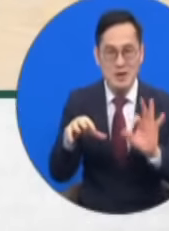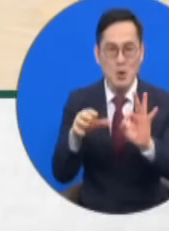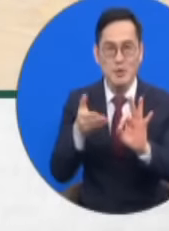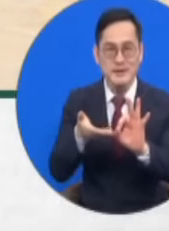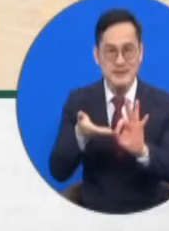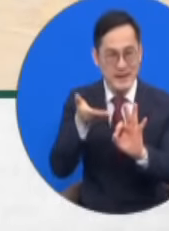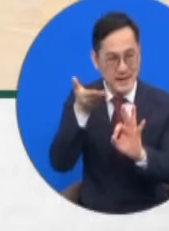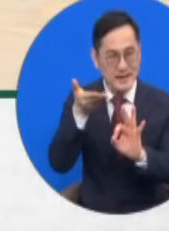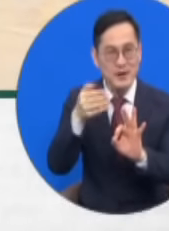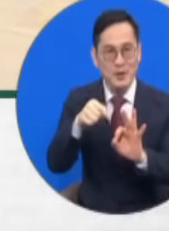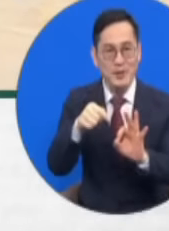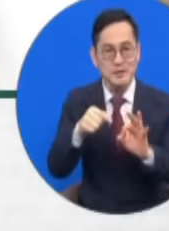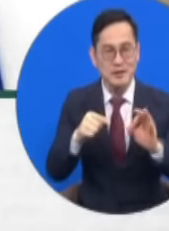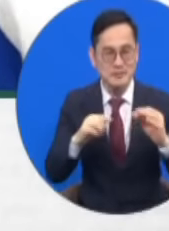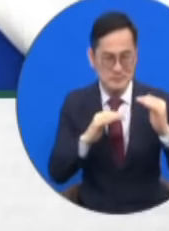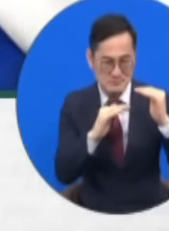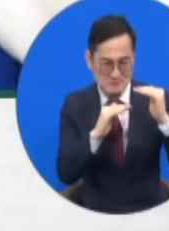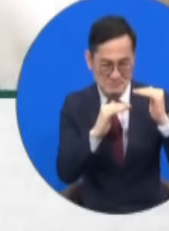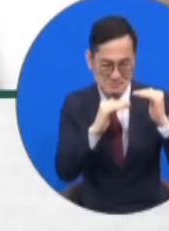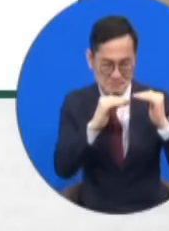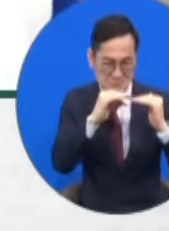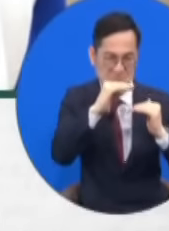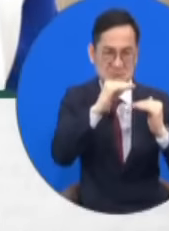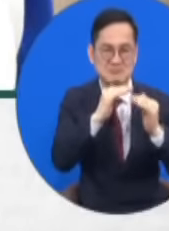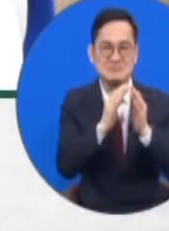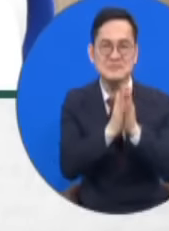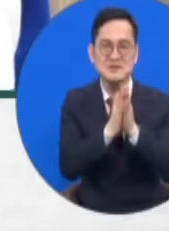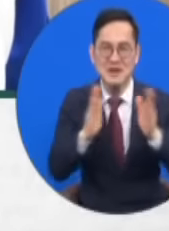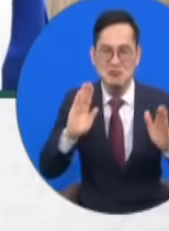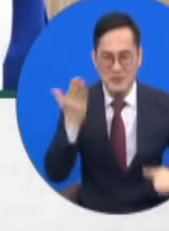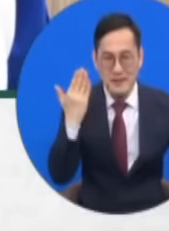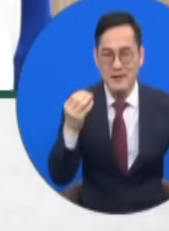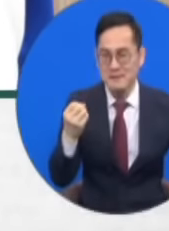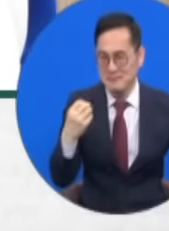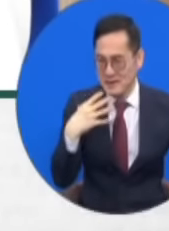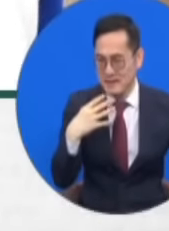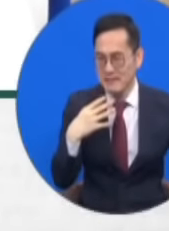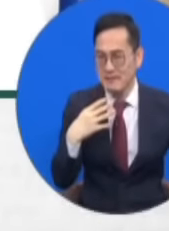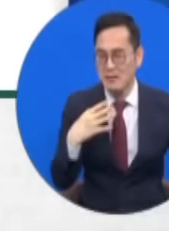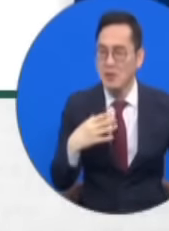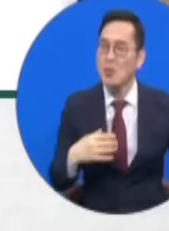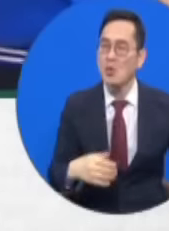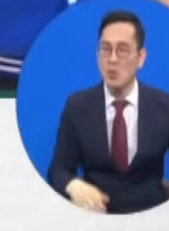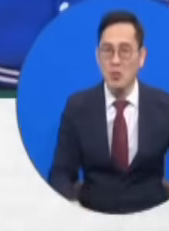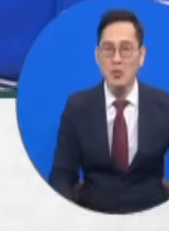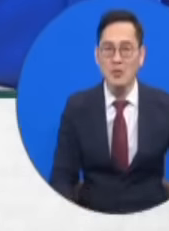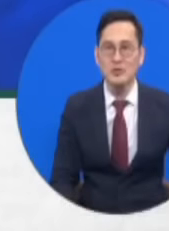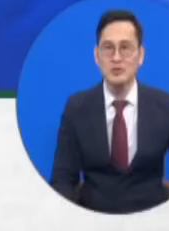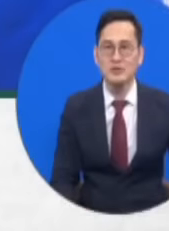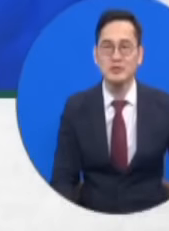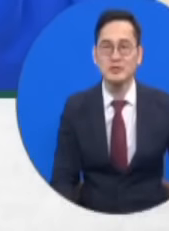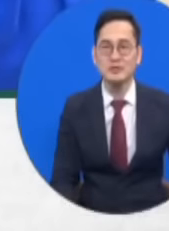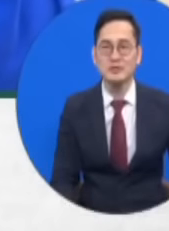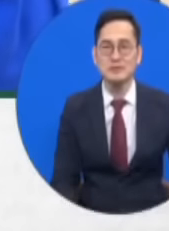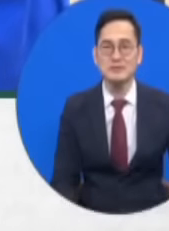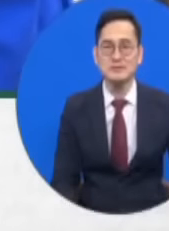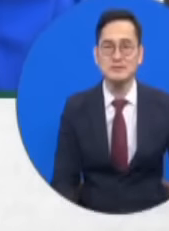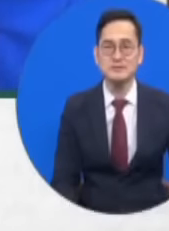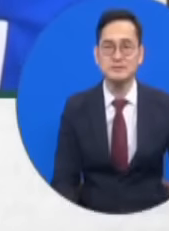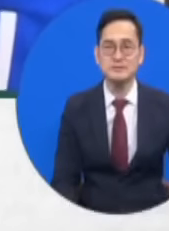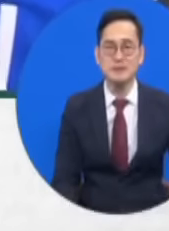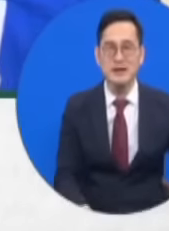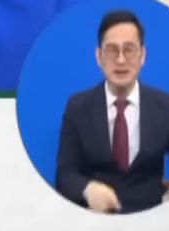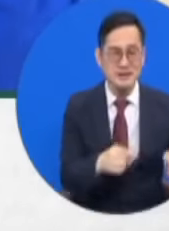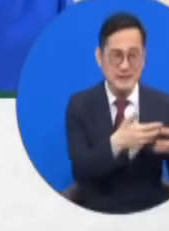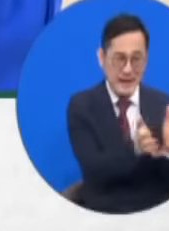10곳에서 골든크로스가 일어났다. 그건 대단한 변화입니다. 우리에게는 지금 공표되고 있지 않지만 각 당은 자당에서 지금 여론조사는